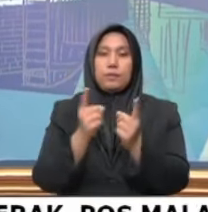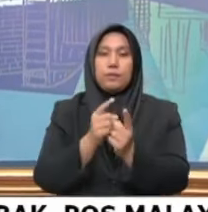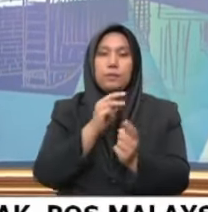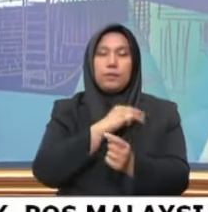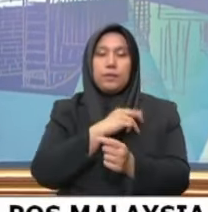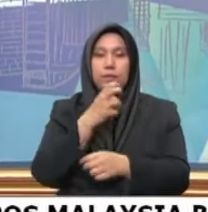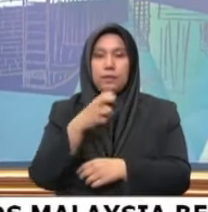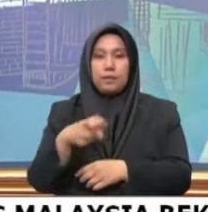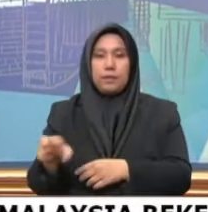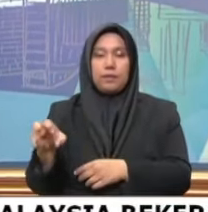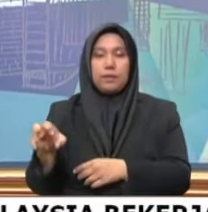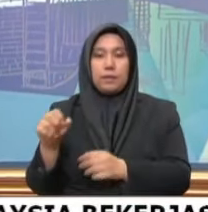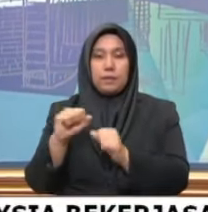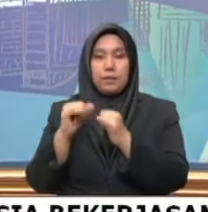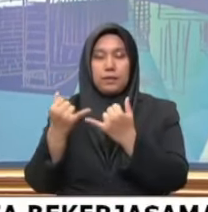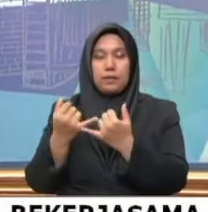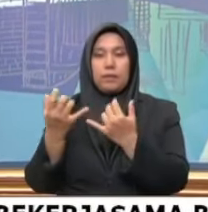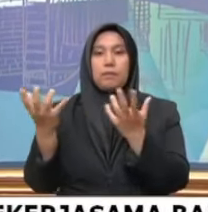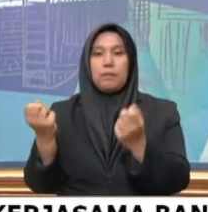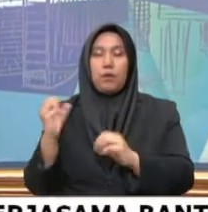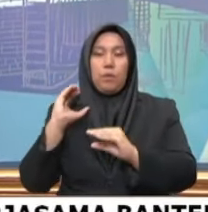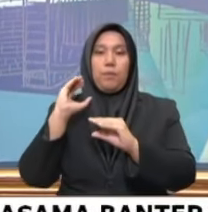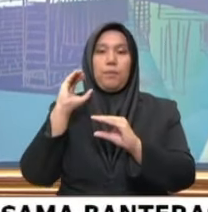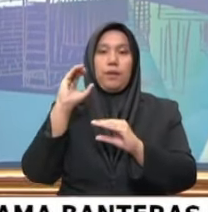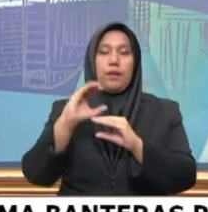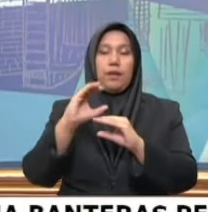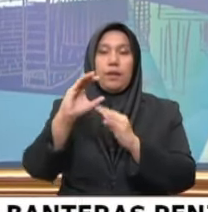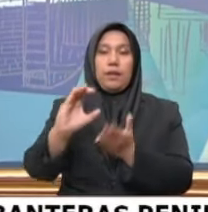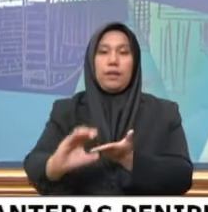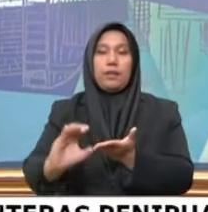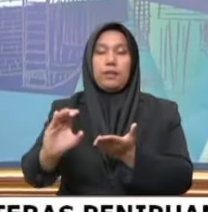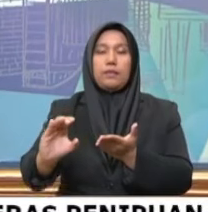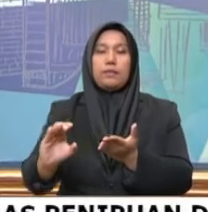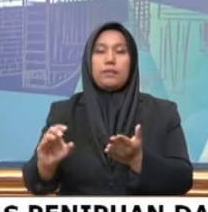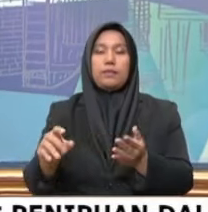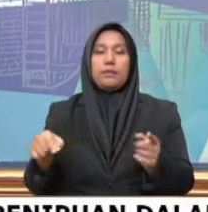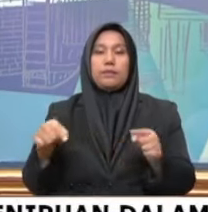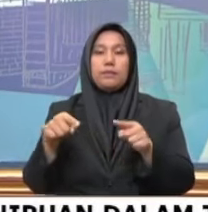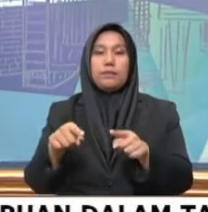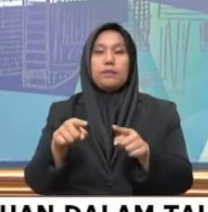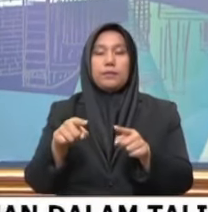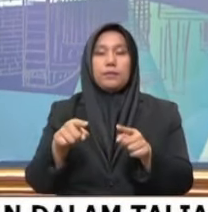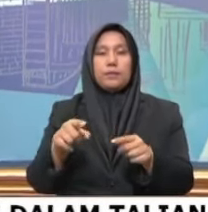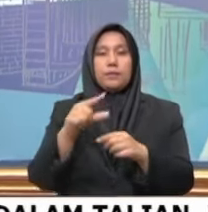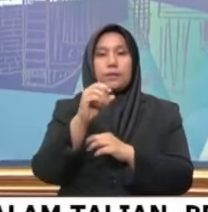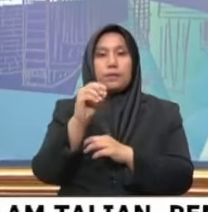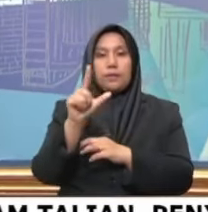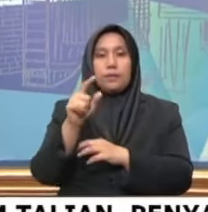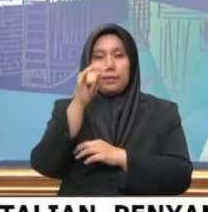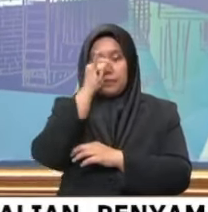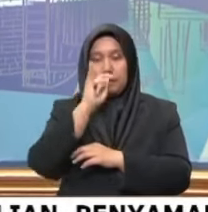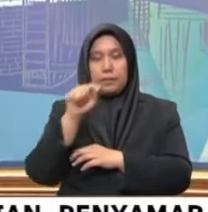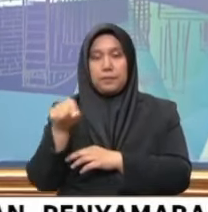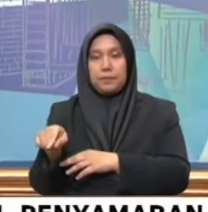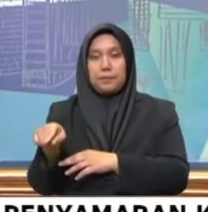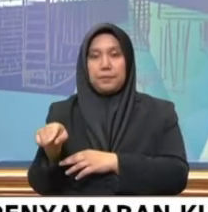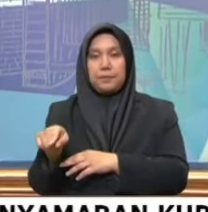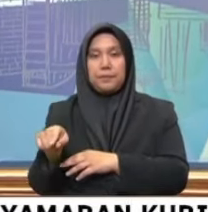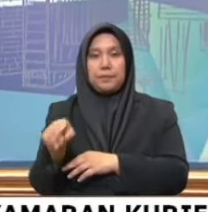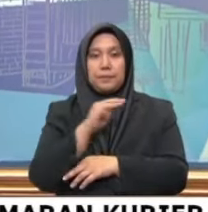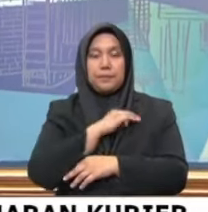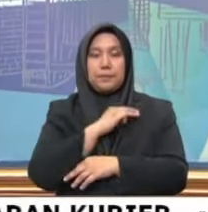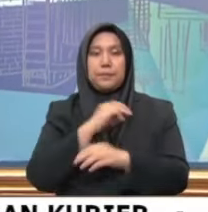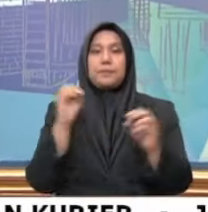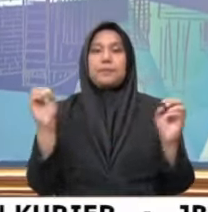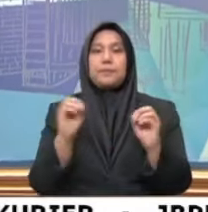mana syarikat itu berhasrat untuk melabur dalam projek menghubungkan Lautan Andaman dengan Gulf of Thailand. Namun Menteri berkata bahawa